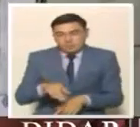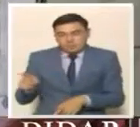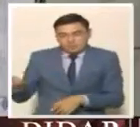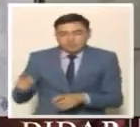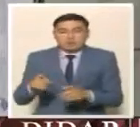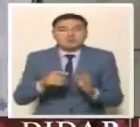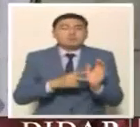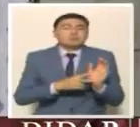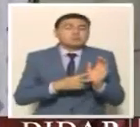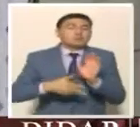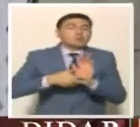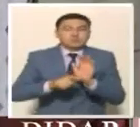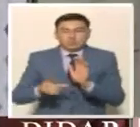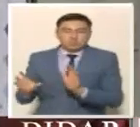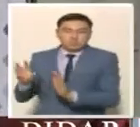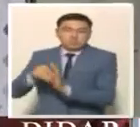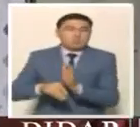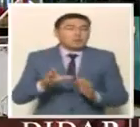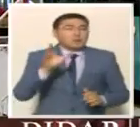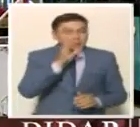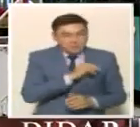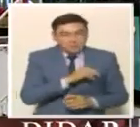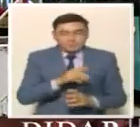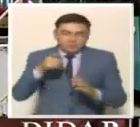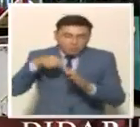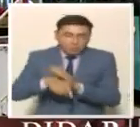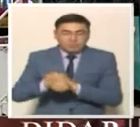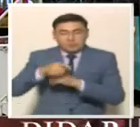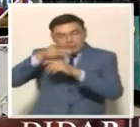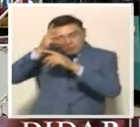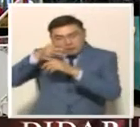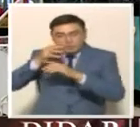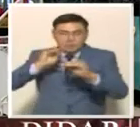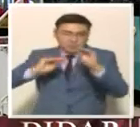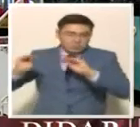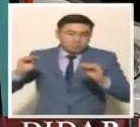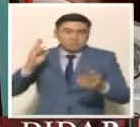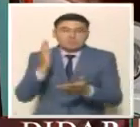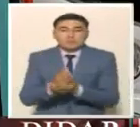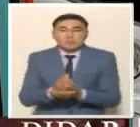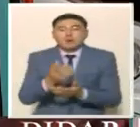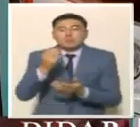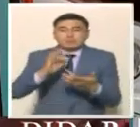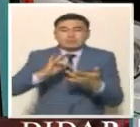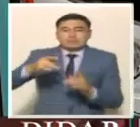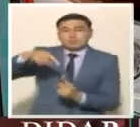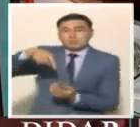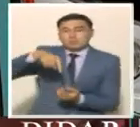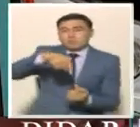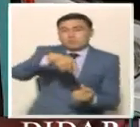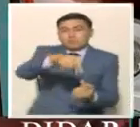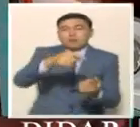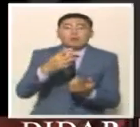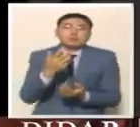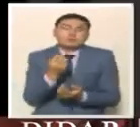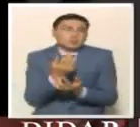сыйымдылығы 78 адамдық. Онда жолаушылардың қауіпсіздігі үшін бейнебақылау камералары орнатылған. Сондай-ақ GPS қондырғылар және ауа баптағыштармен